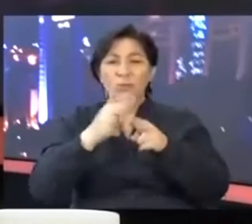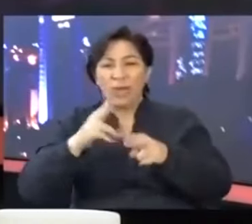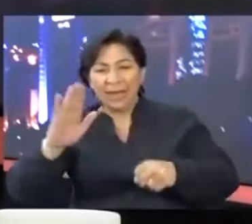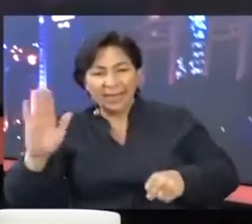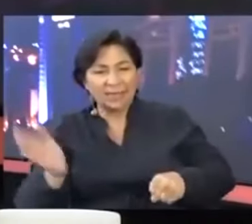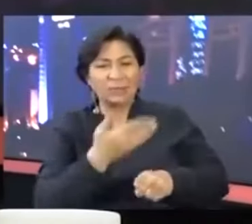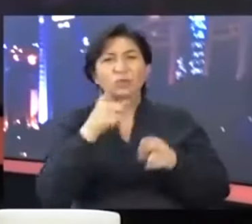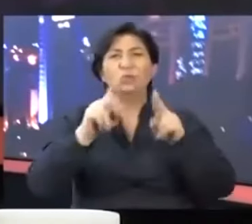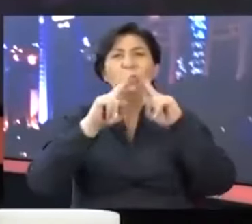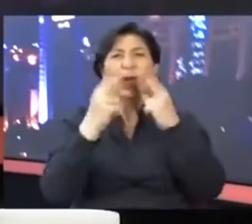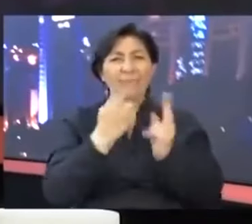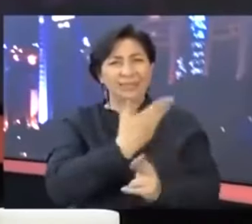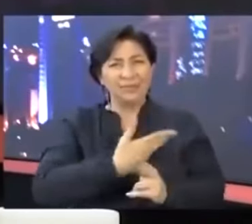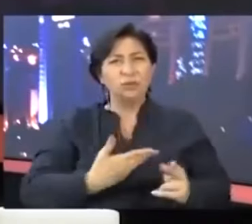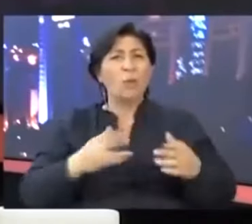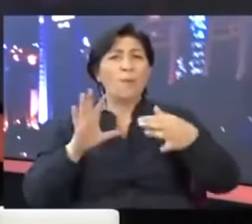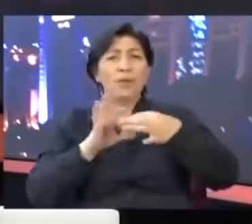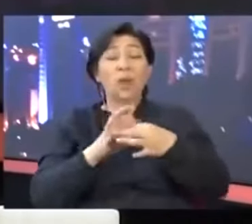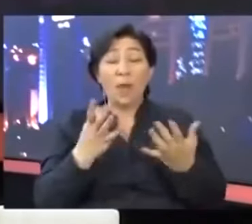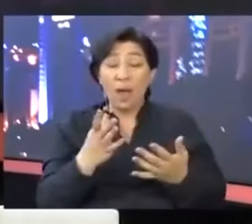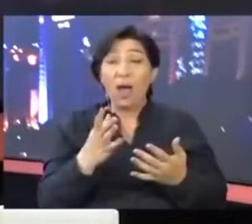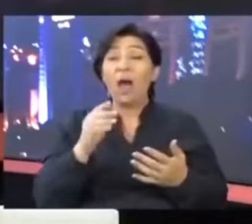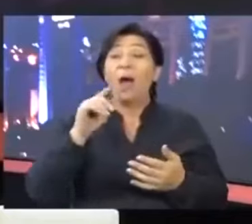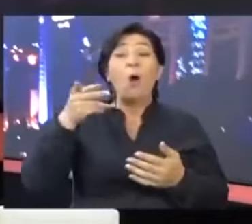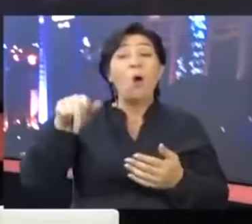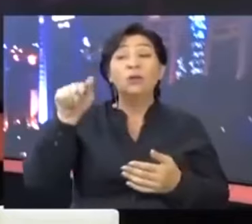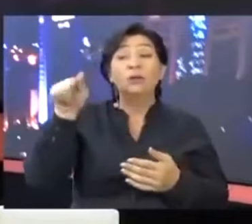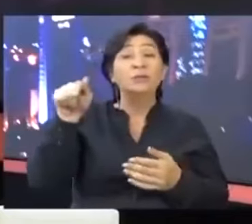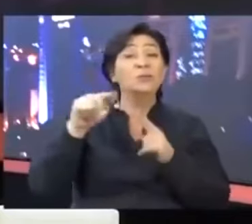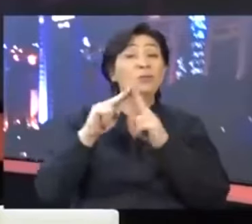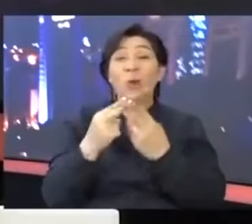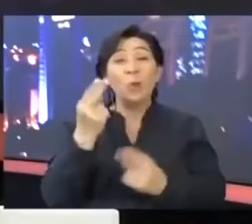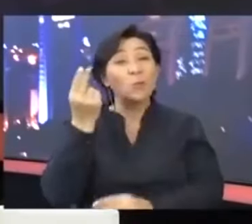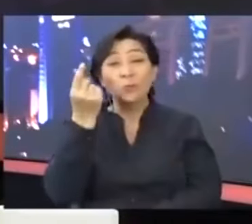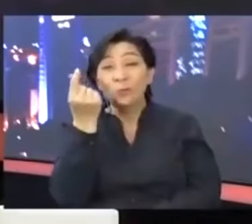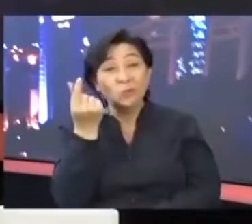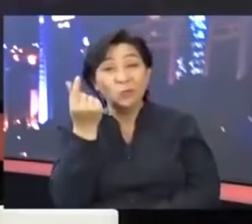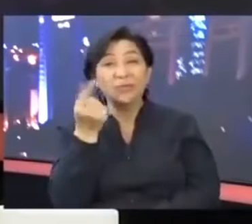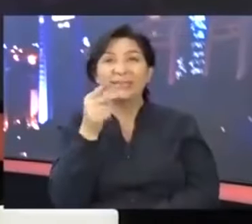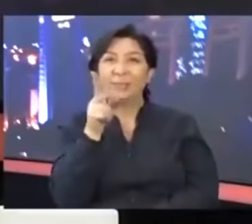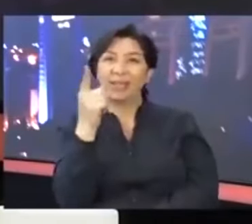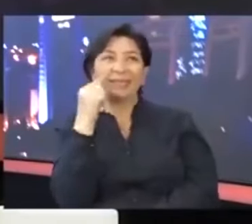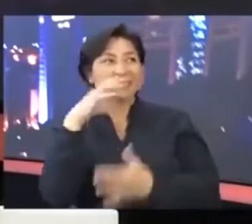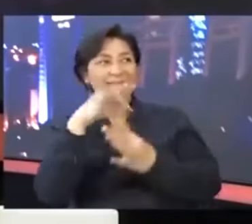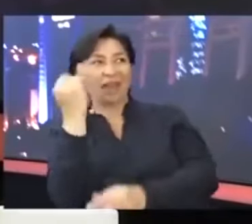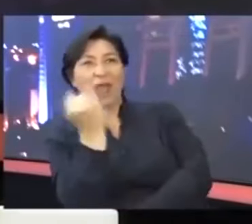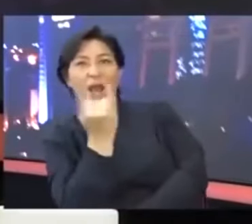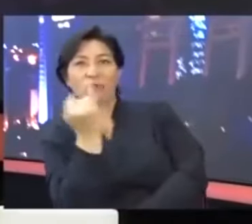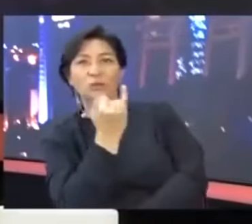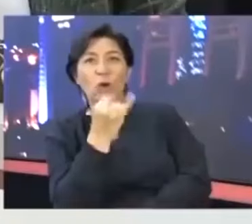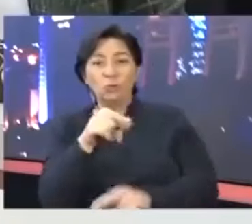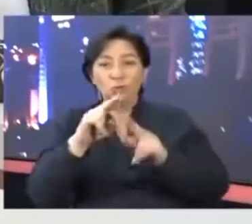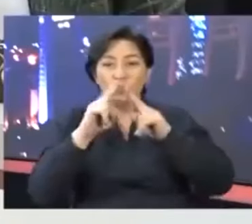olan bu dünyayı seviyorsunuz işte ona bağlanıyorsunuz da ahireti bir kenar bırakıyorsunuz diye insanları eleştiriyor İnsanların bu